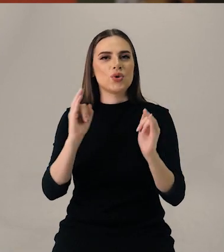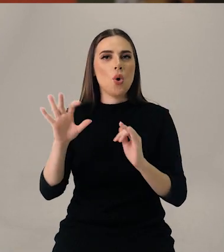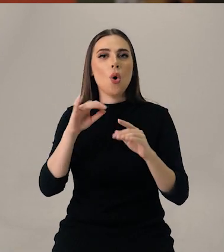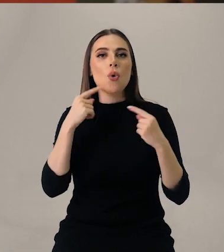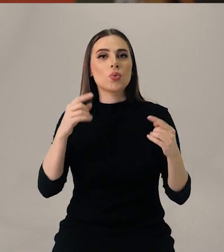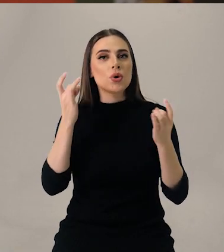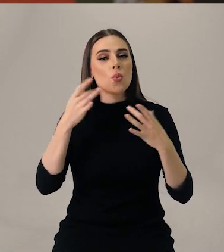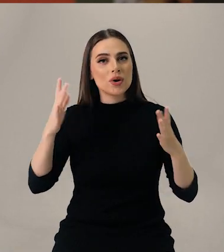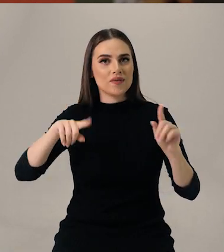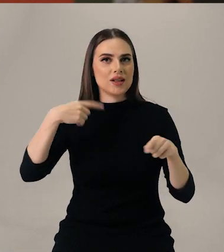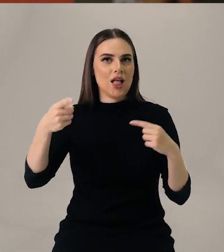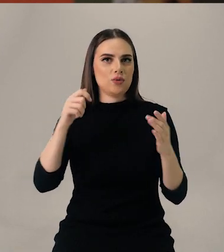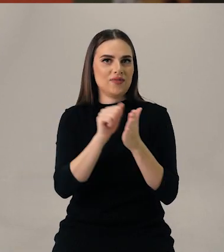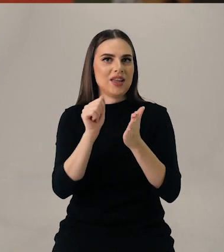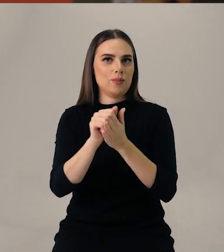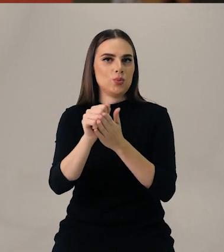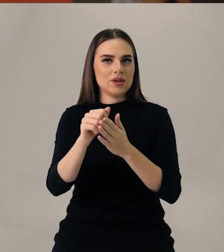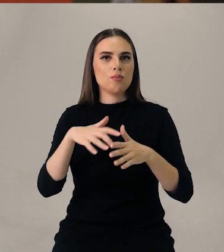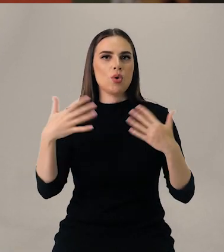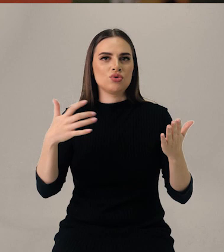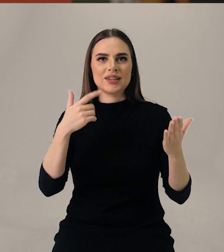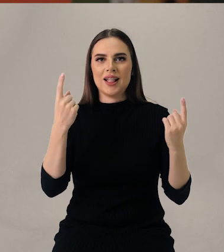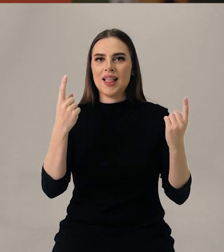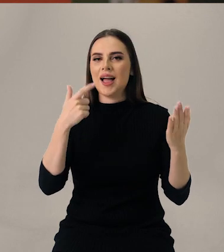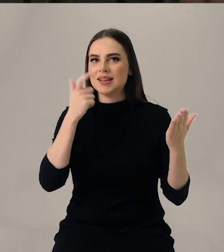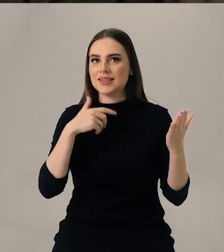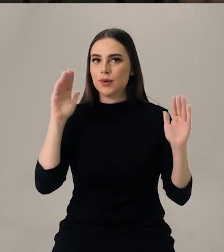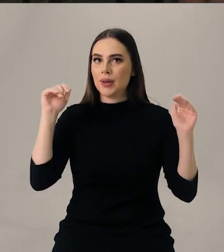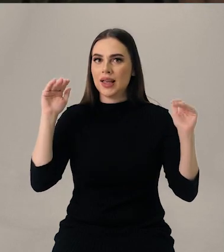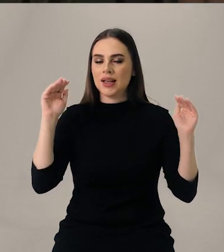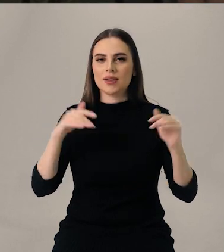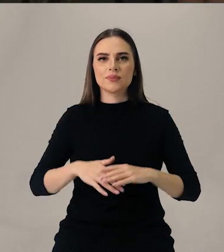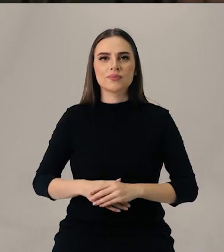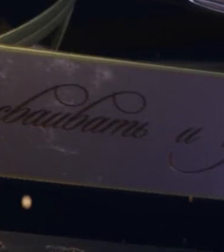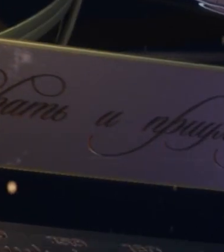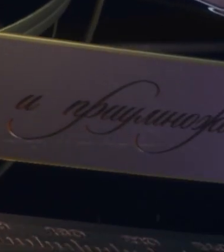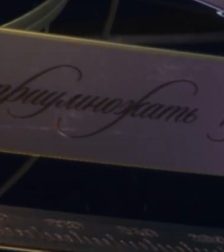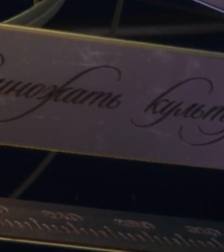о русской культуре тебя ждет в наших следующих выпусках «Больших классиков». Пока!